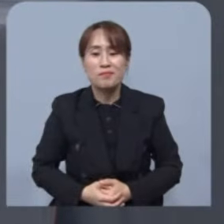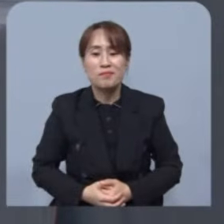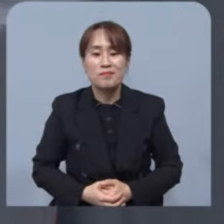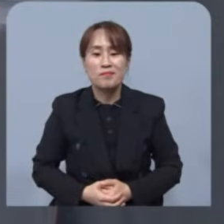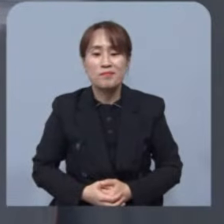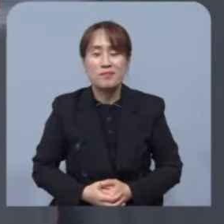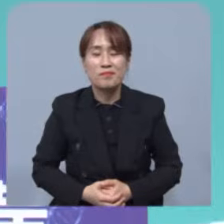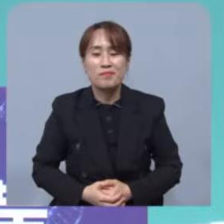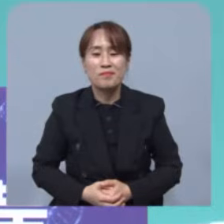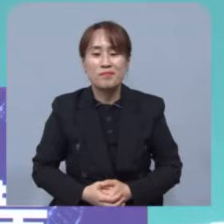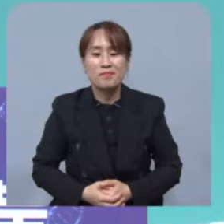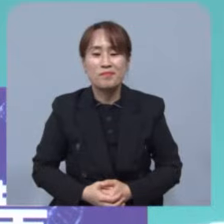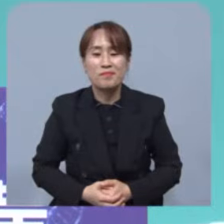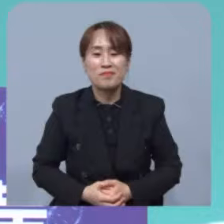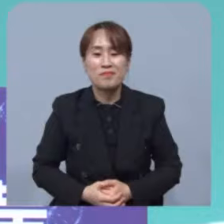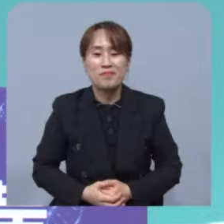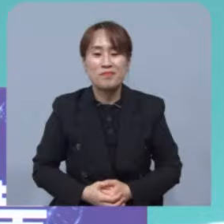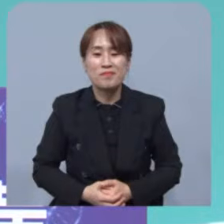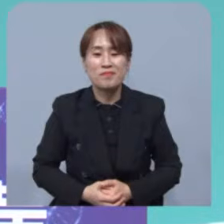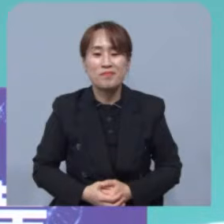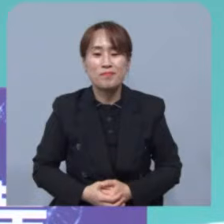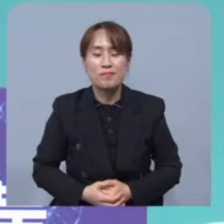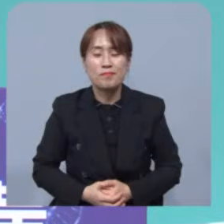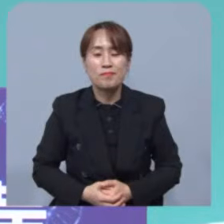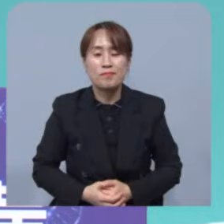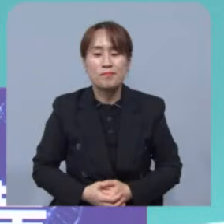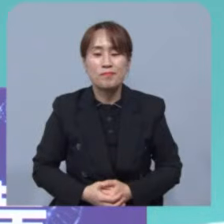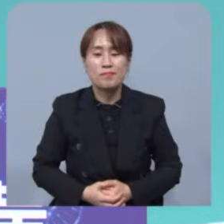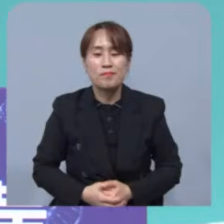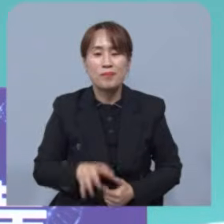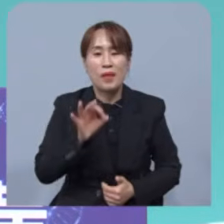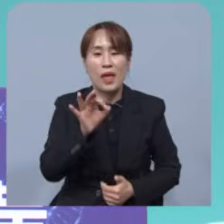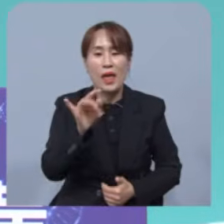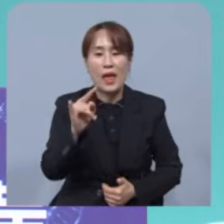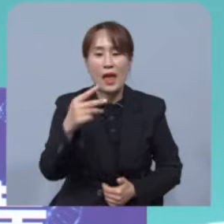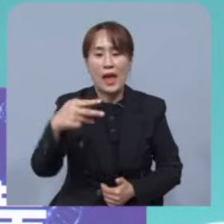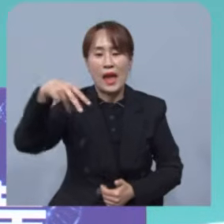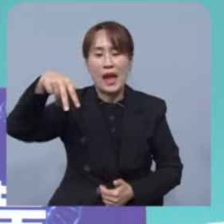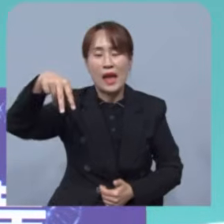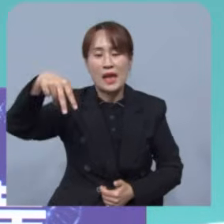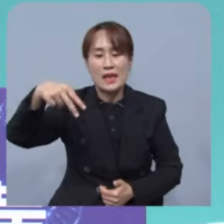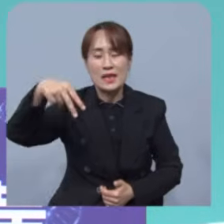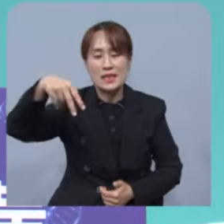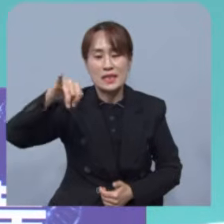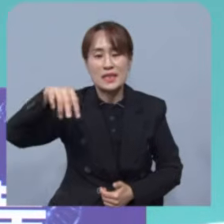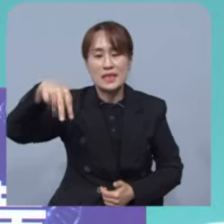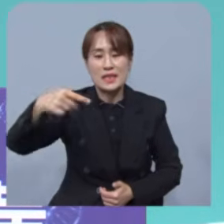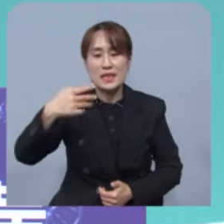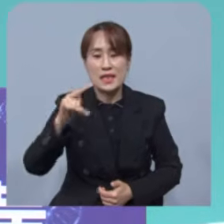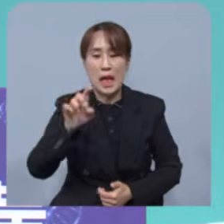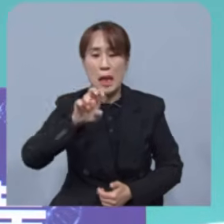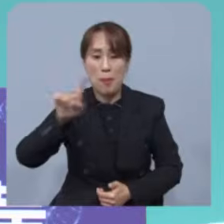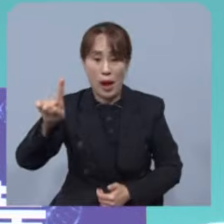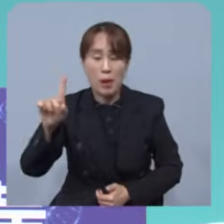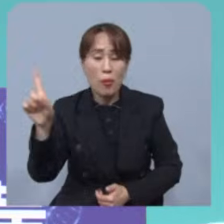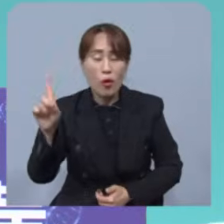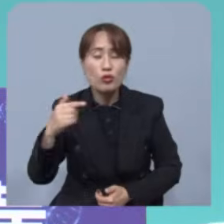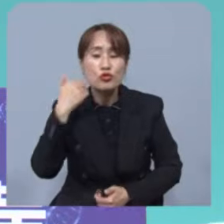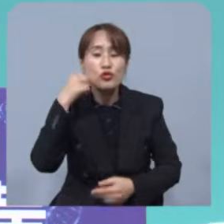이해하시는 분도 많으실 텐데 L 시스테마라고 해서 어쨌든